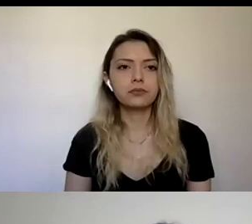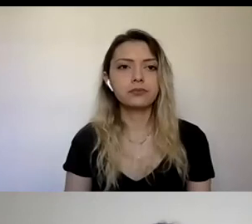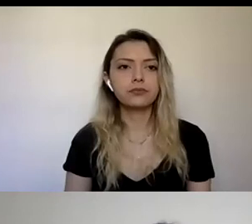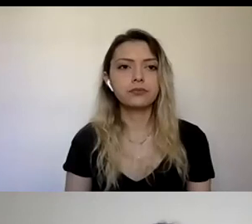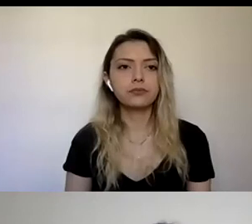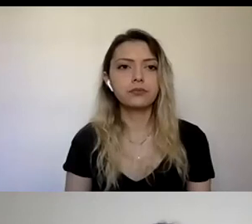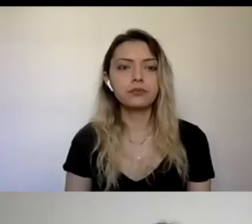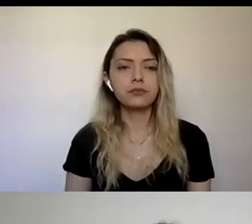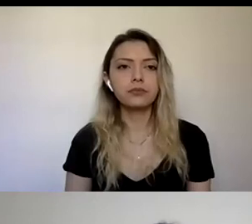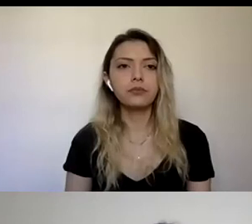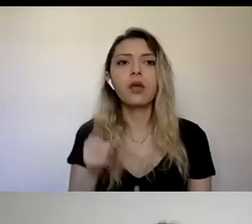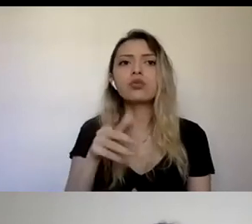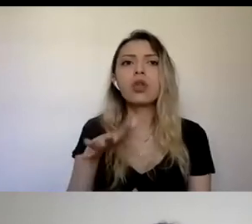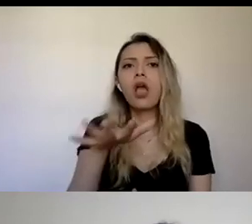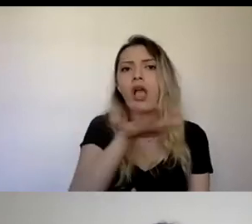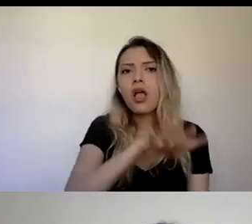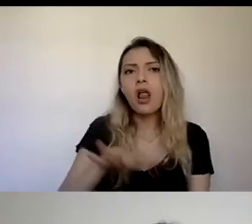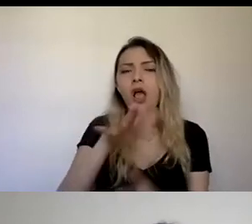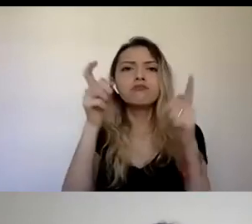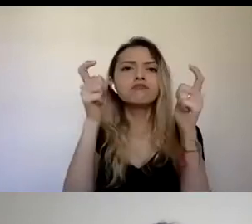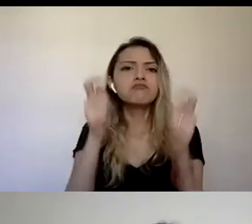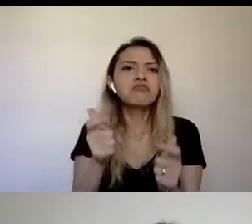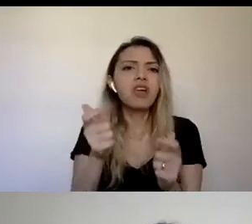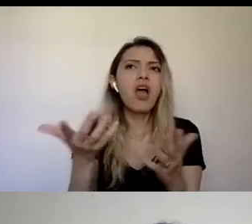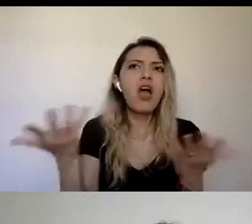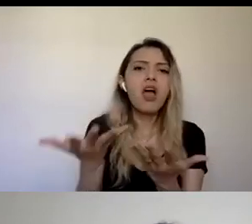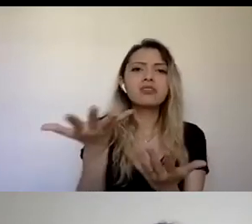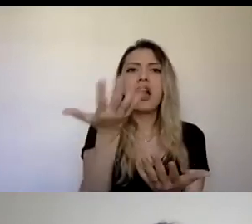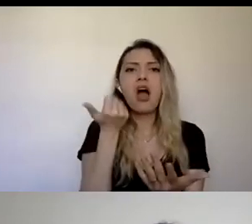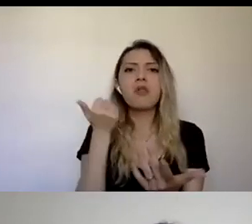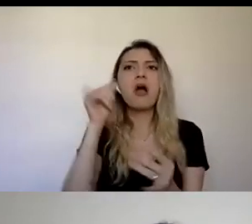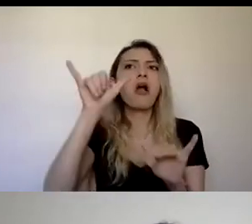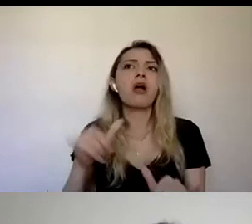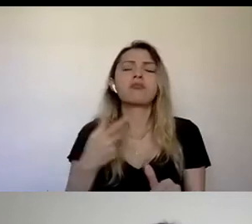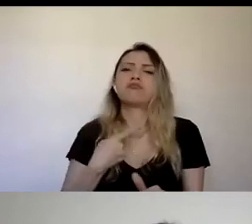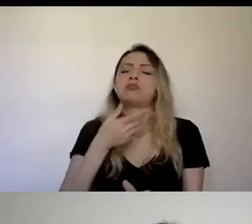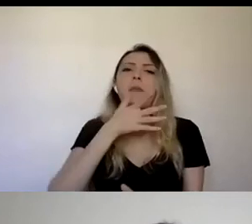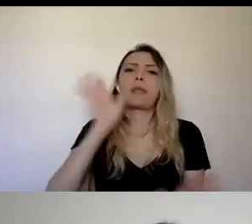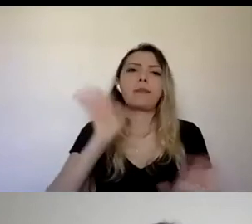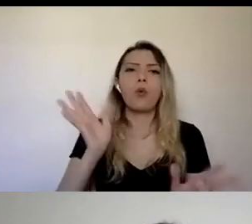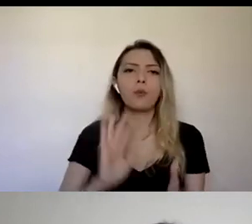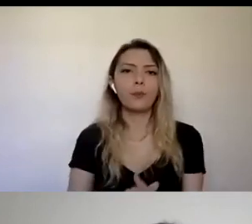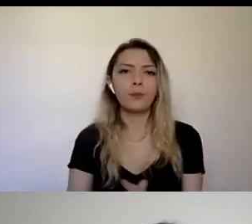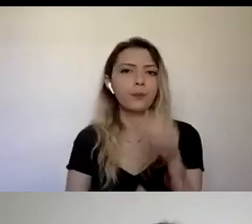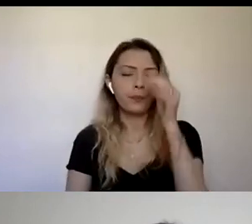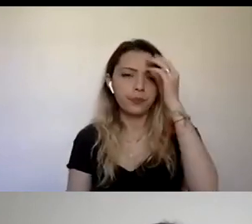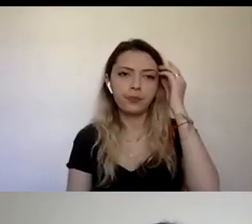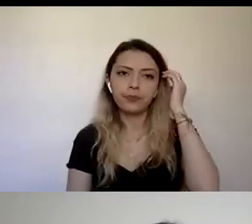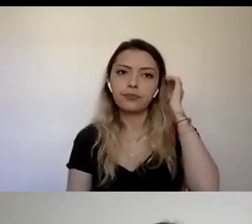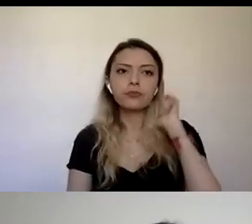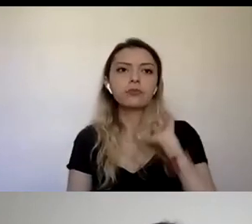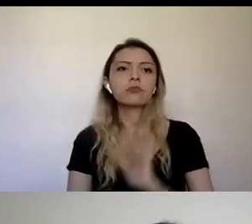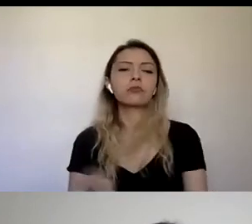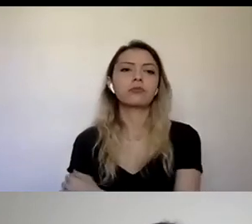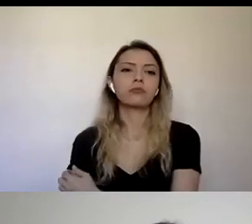Evlerin arazi edinmesinden bahsediliyor. Hani öyle bir hak yok doğrudan. Evet. Yani işte yerli